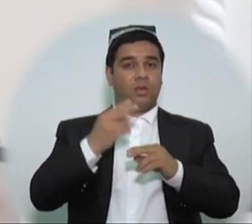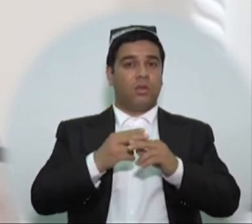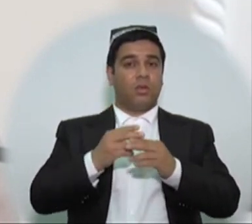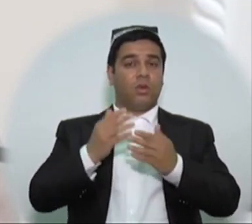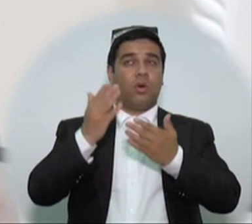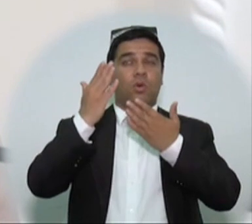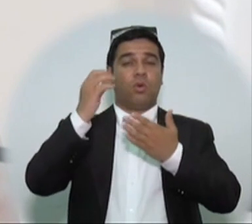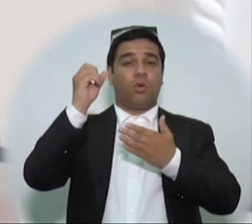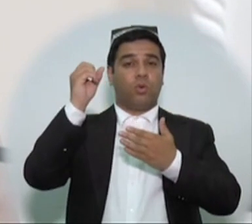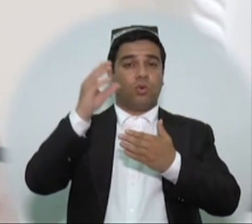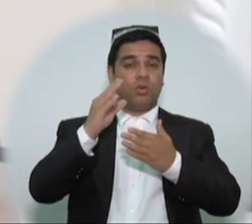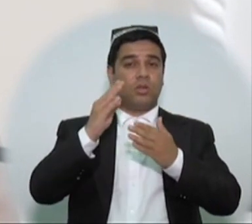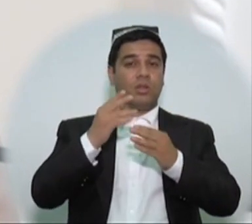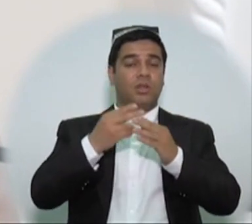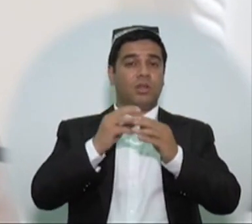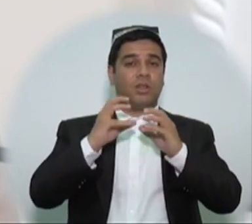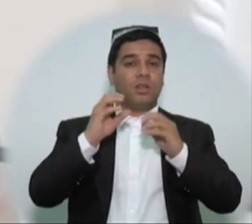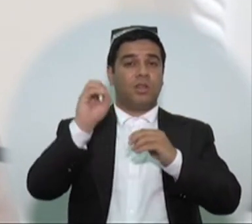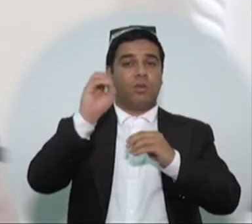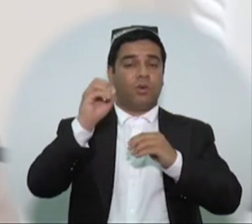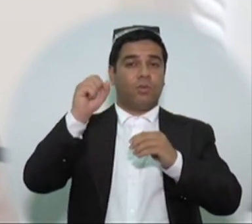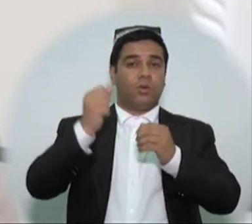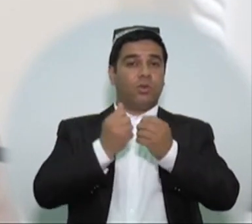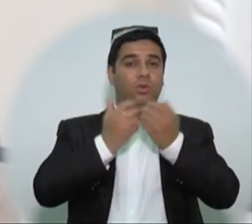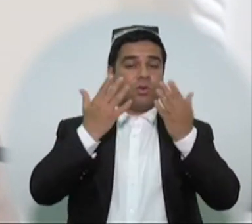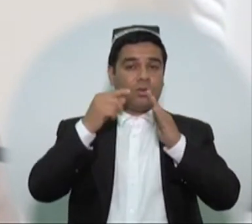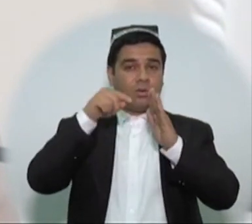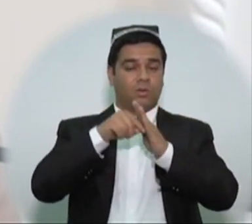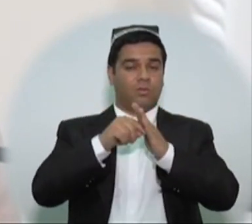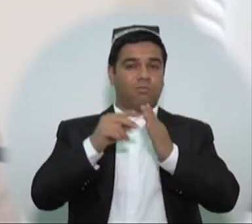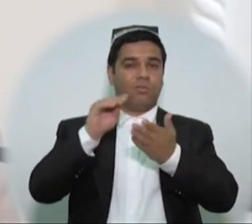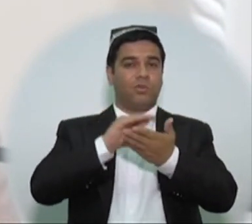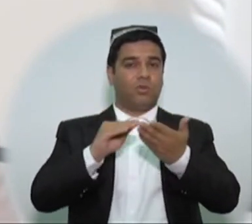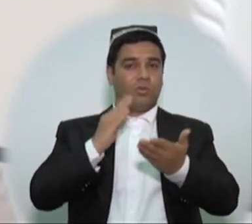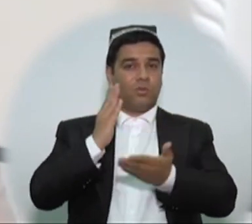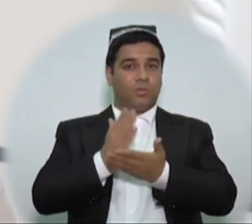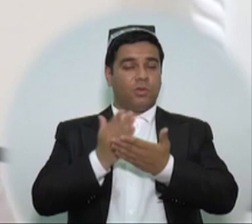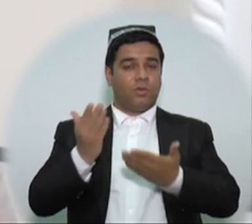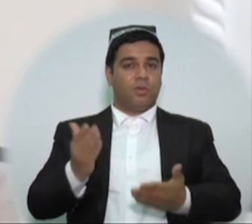quyoshi Yevropani yoritar degan kitobida quyidagicha ta'riflaydi.